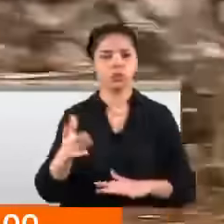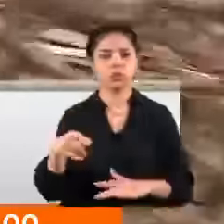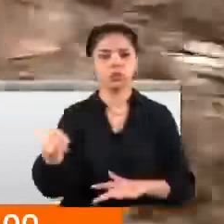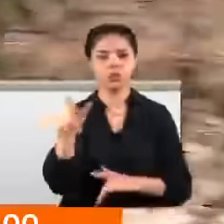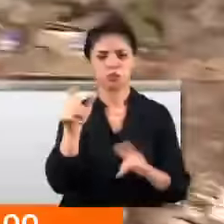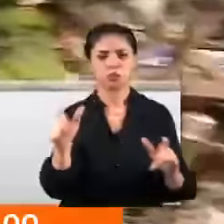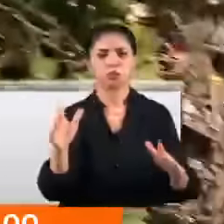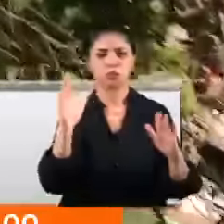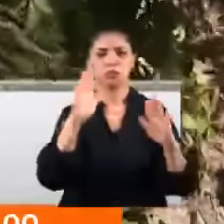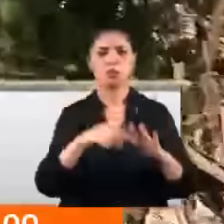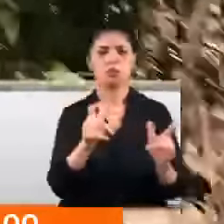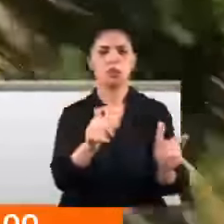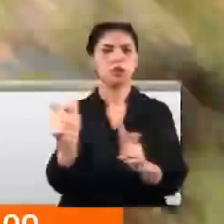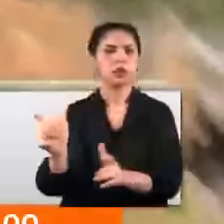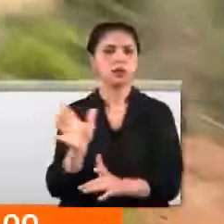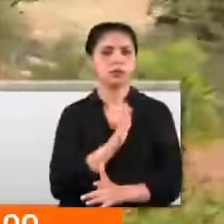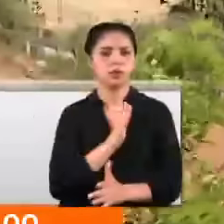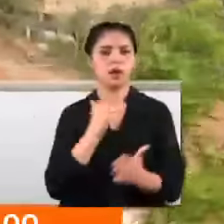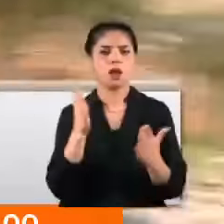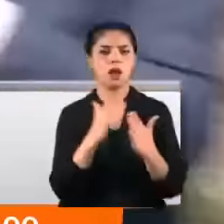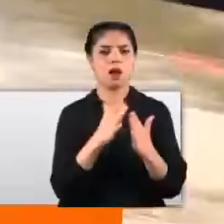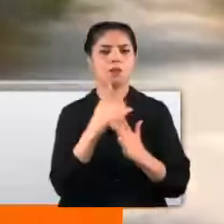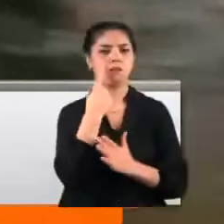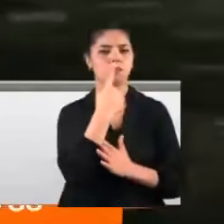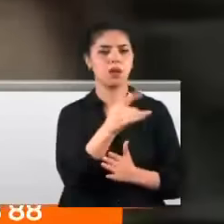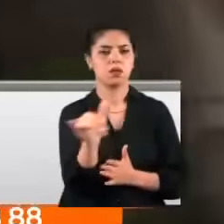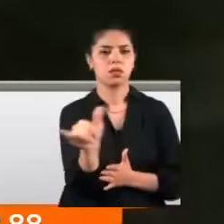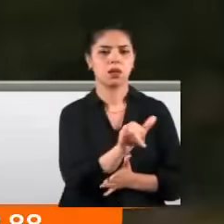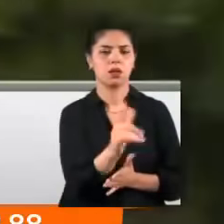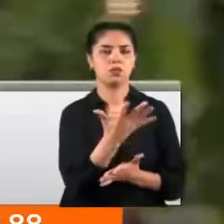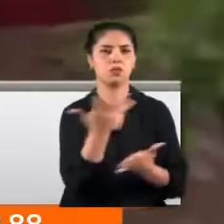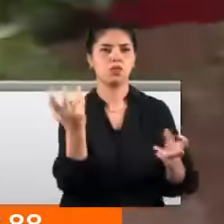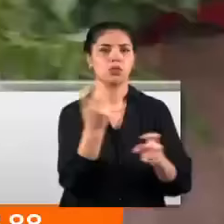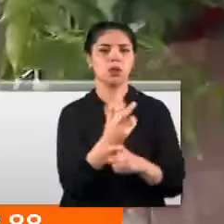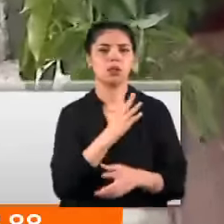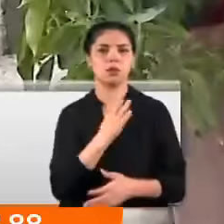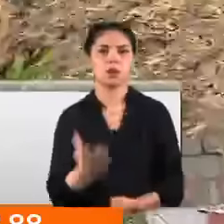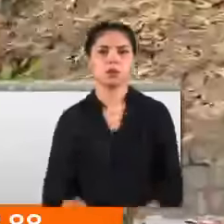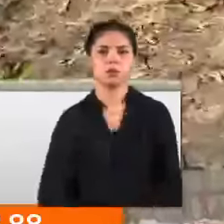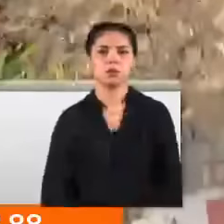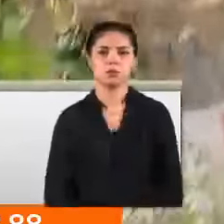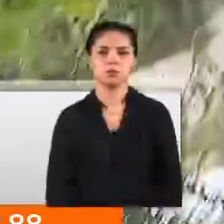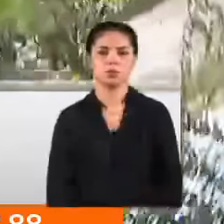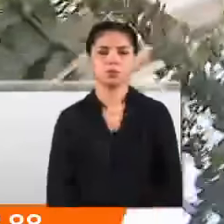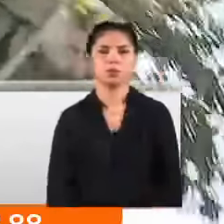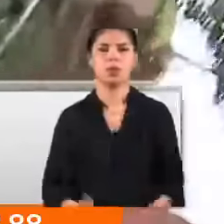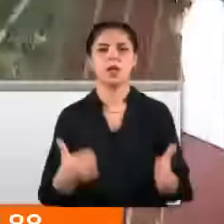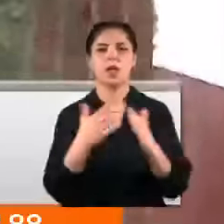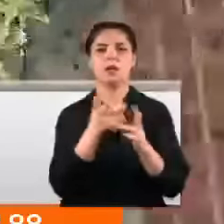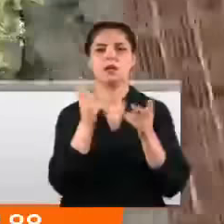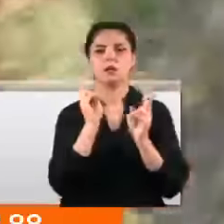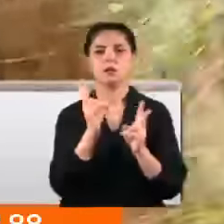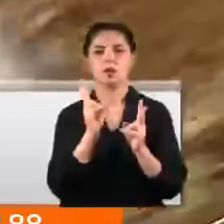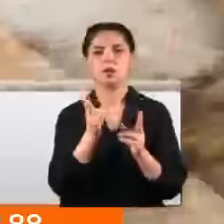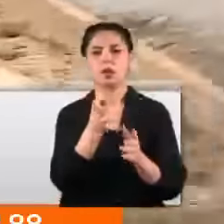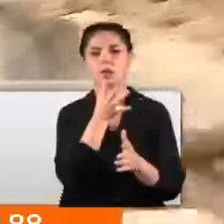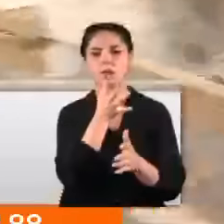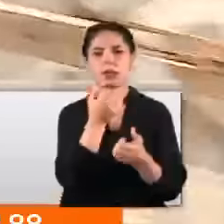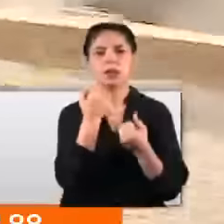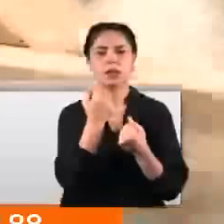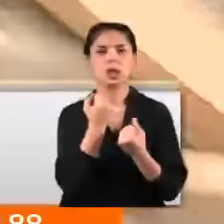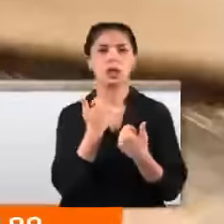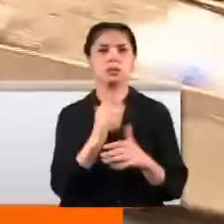buralarda yıkılmış alanlar var ve evler işte büyük risk altında. Evler normal şartlar altında bile ayakta